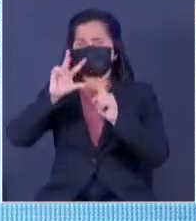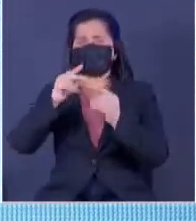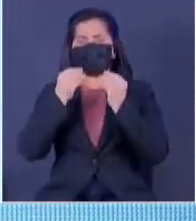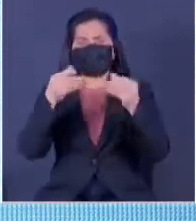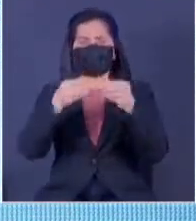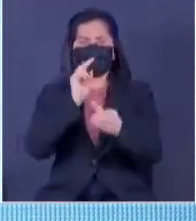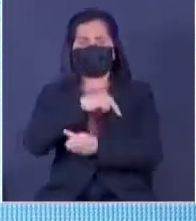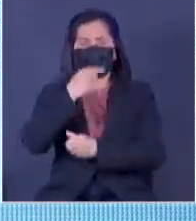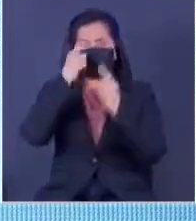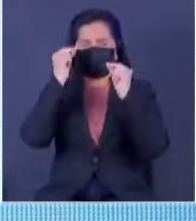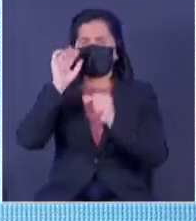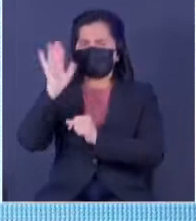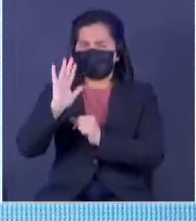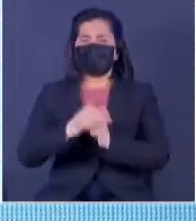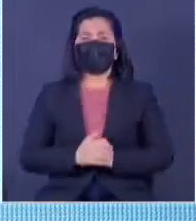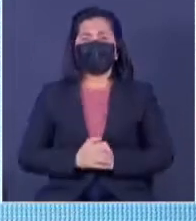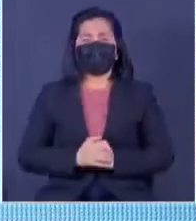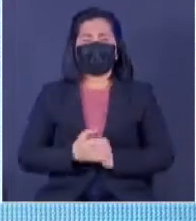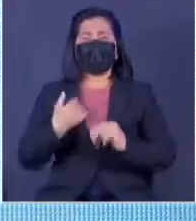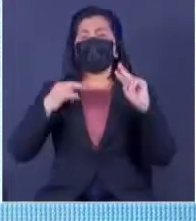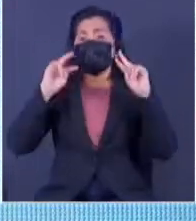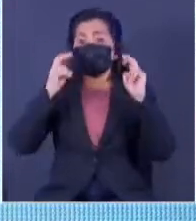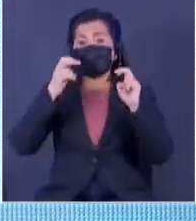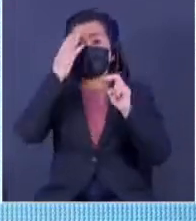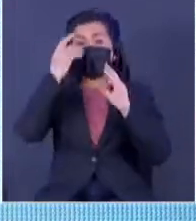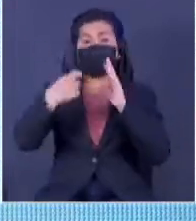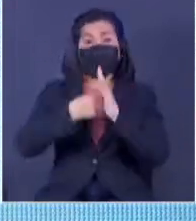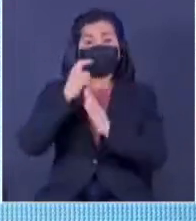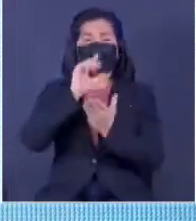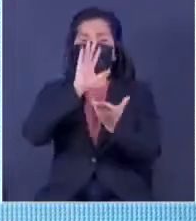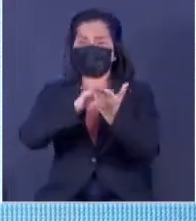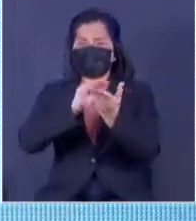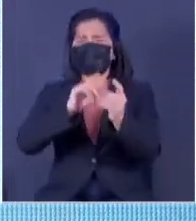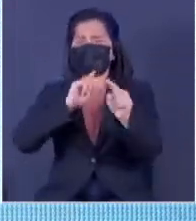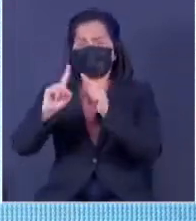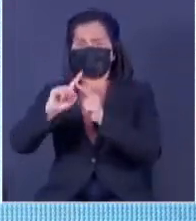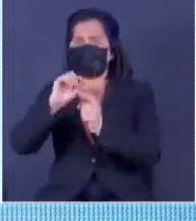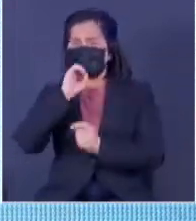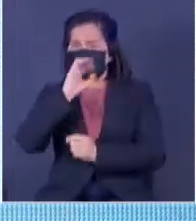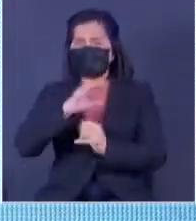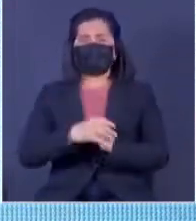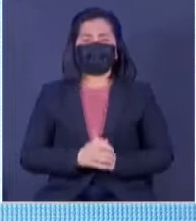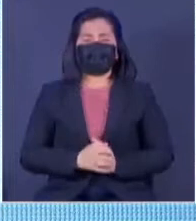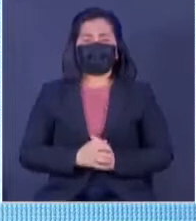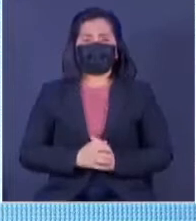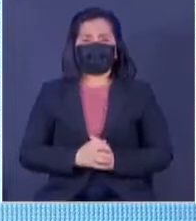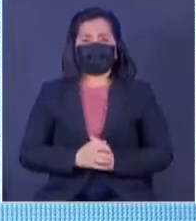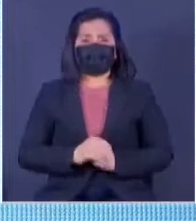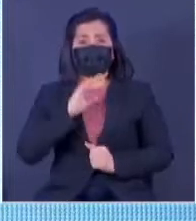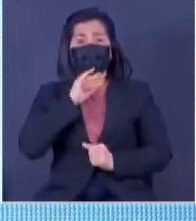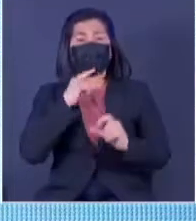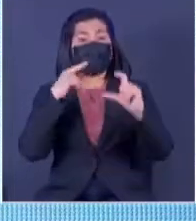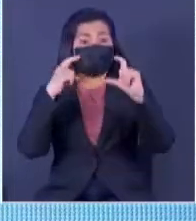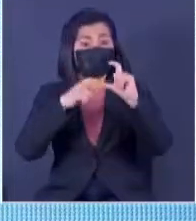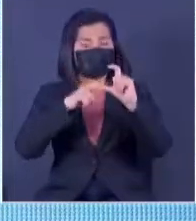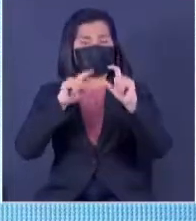คลากรทางการแพทย์ทีนี้ก็กลายเป็นประเด็นครับด้วยเหตุผลข้อมูลเหล่านี้เขาอ้างอิงข้อมูลบอกว่าถ้าหากว่าฉีด